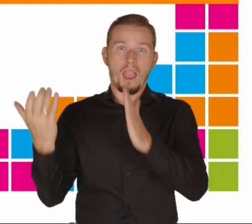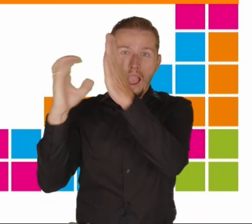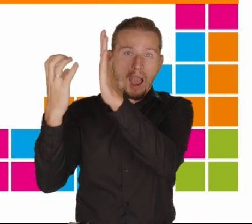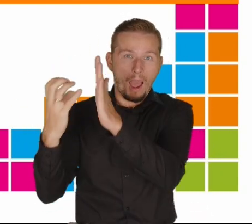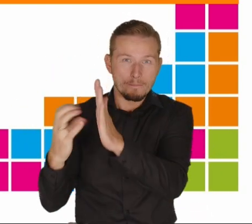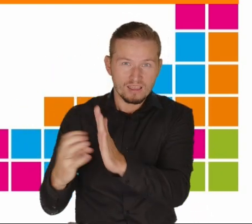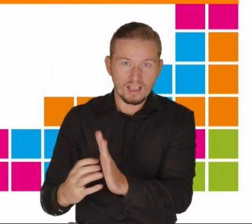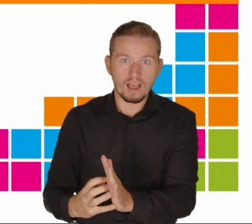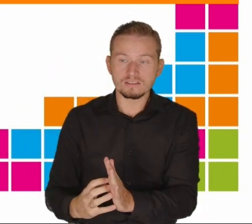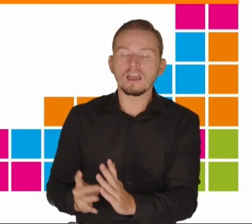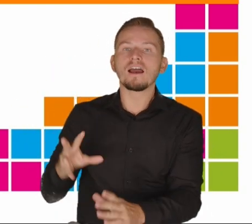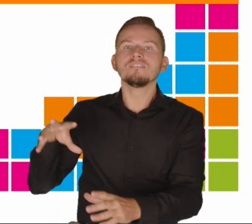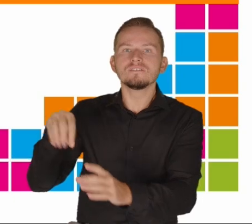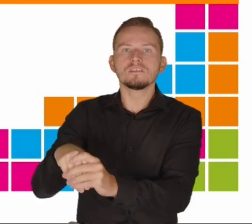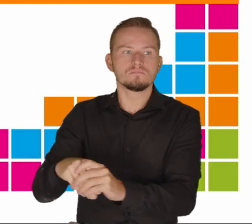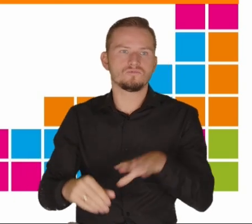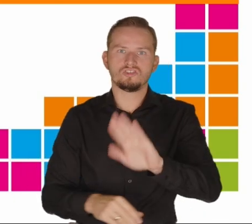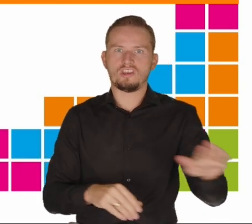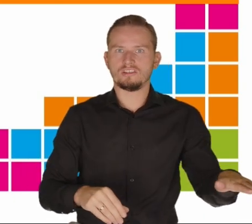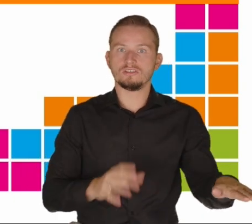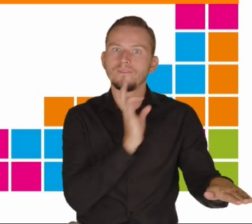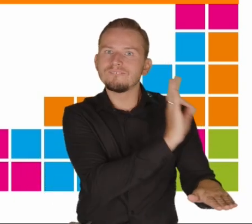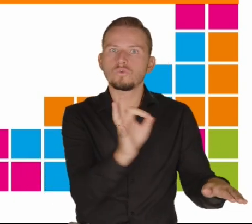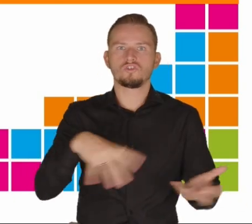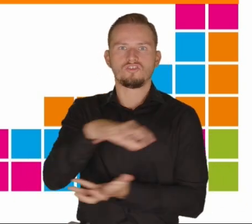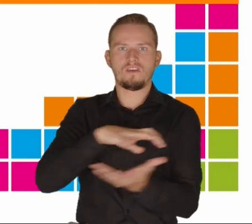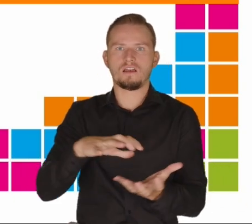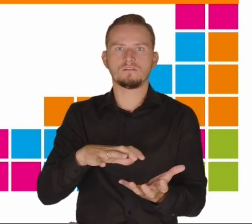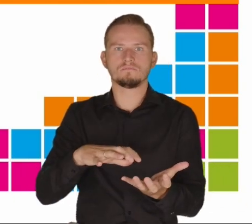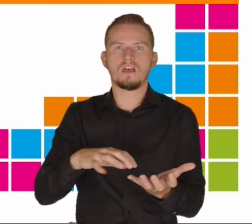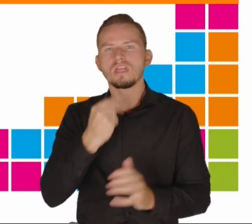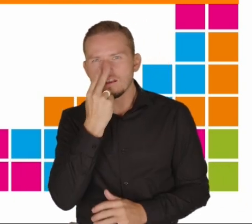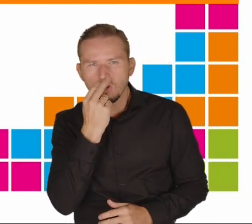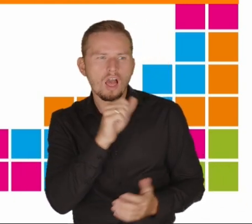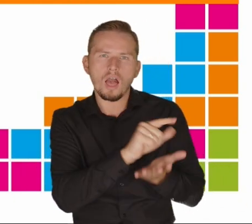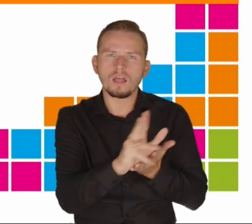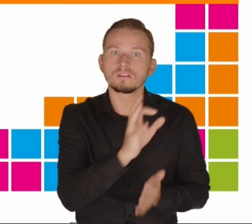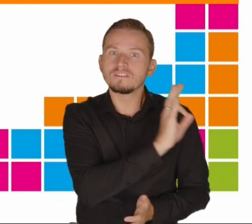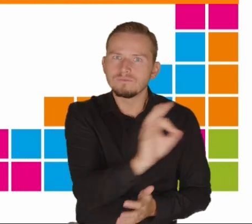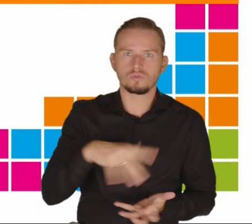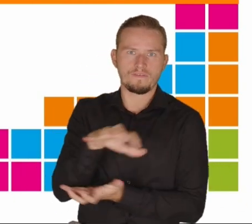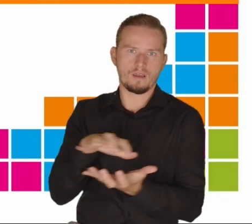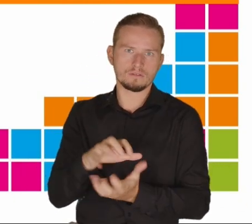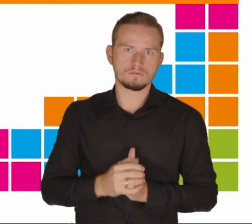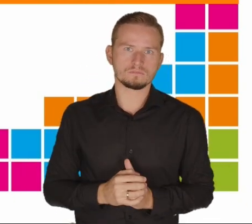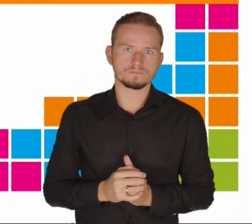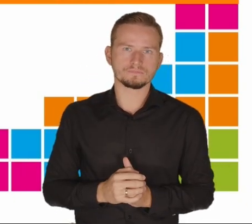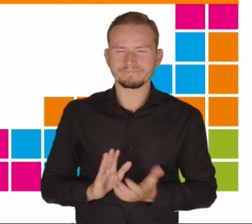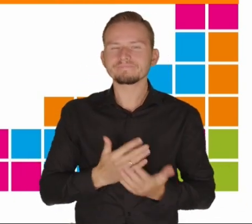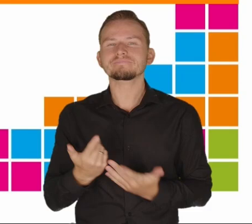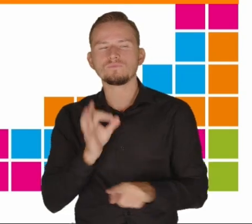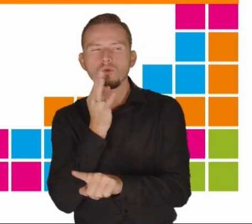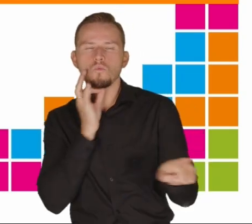świat części dzieci czy nastolatków. Na przykład dużo jest, jak rozmawiam z młodymi